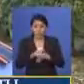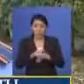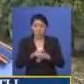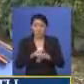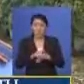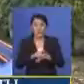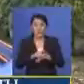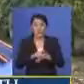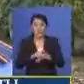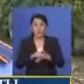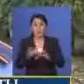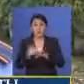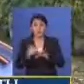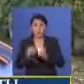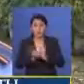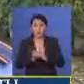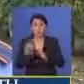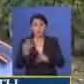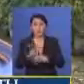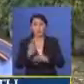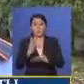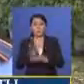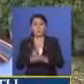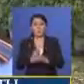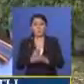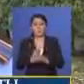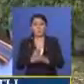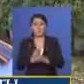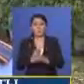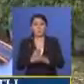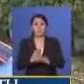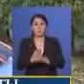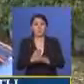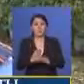рәсімдеу бойынша да көмек көрсетіліп жатыр. Болып жатқан